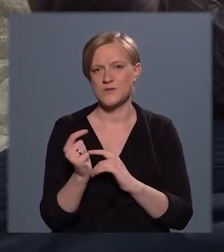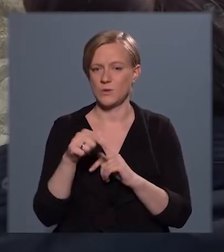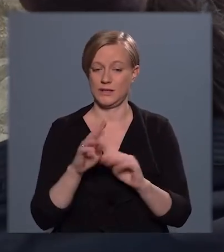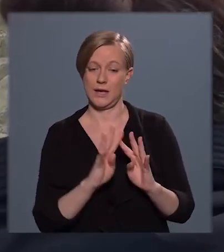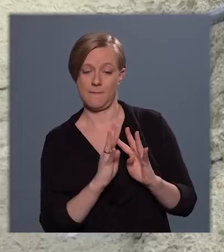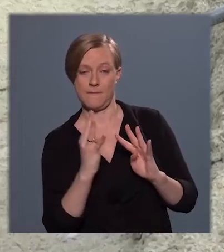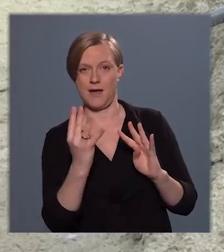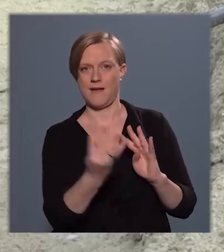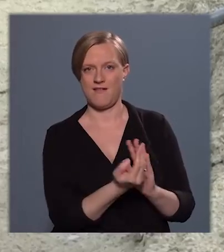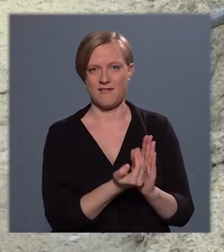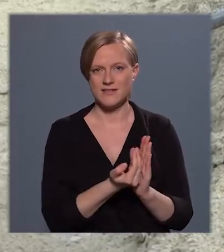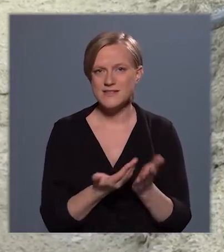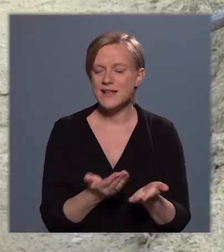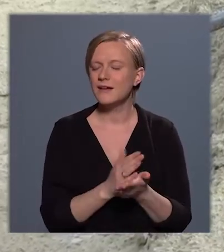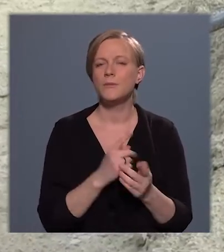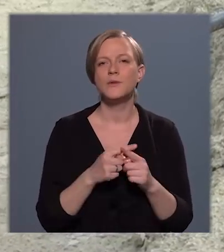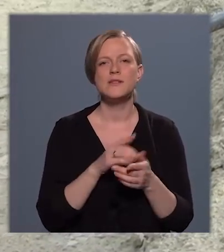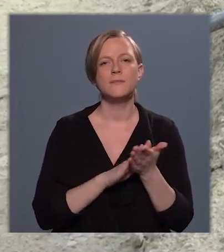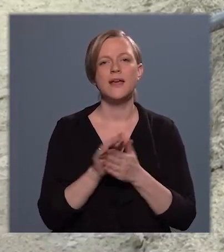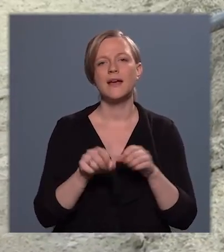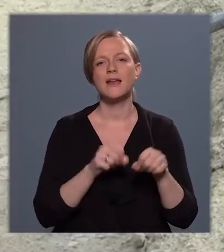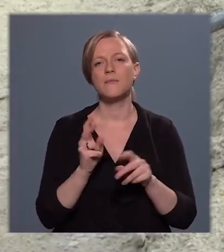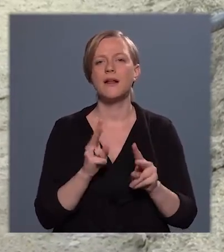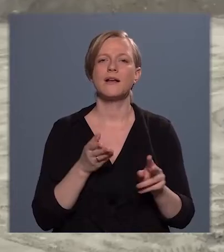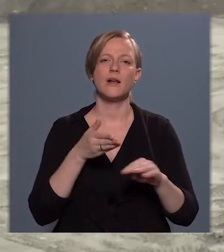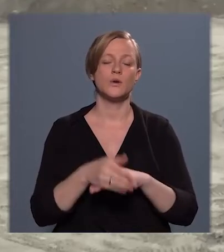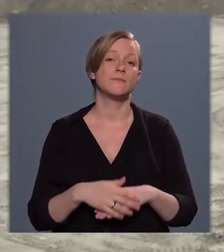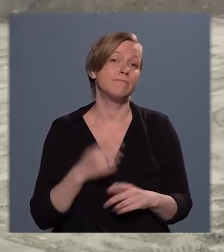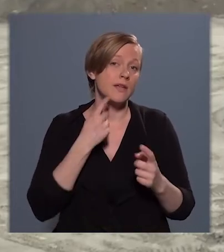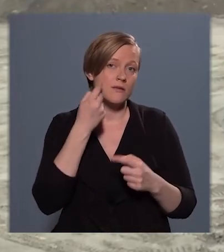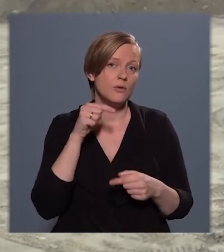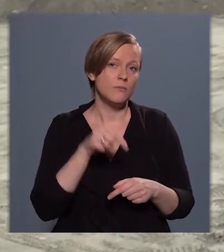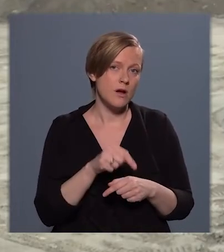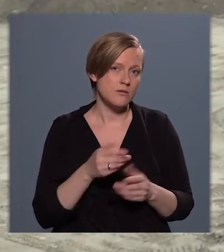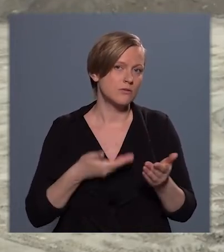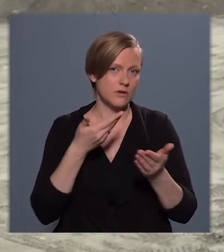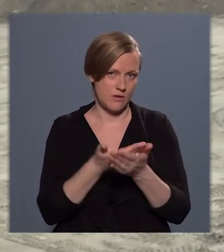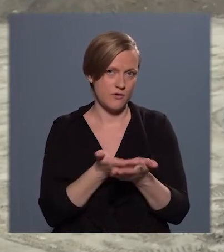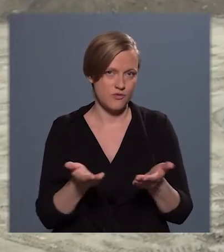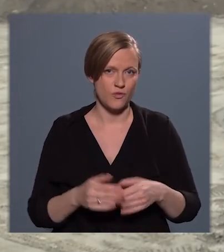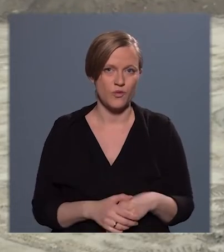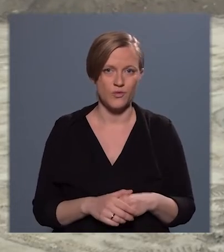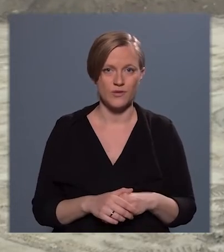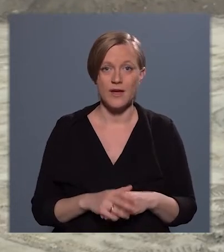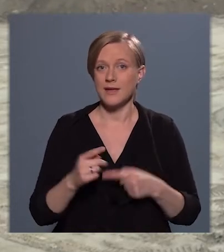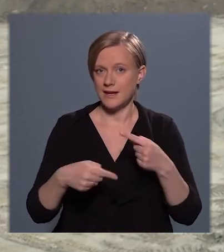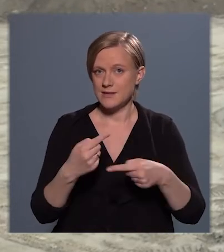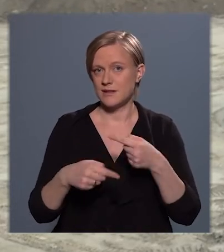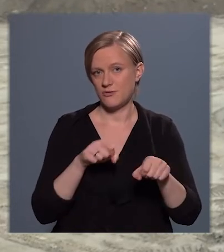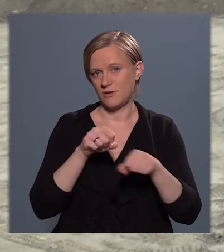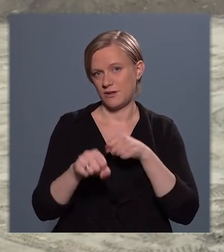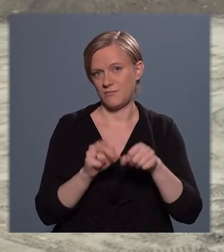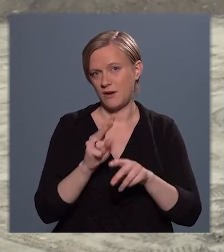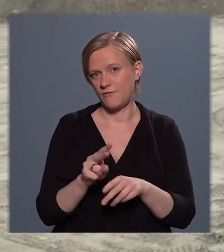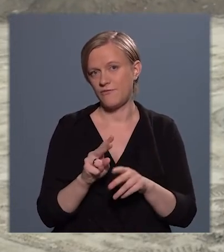pályára, illetve milyen kerékpár szükséges hozzá. Én azt gondolom, hogy azoknak javasoljuk, aki egyébként rendszeresen kerékpározik